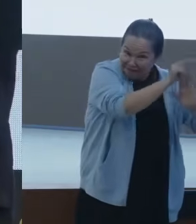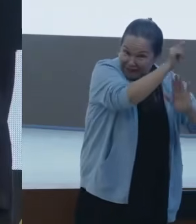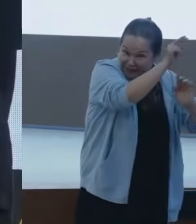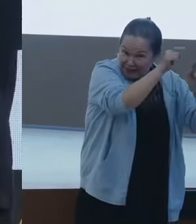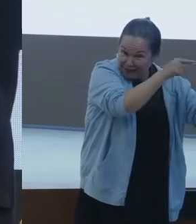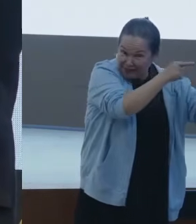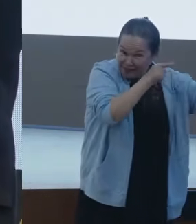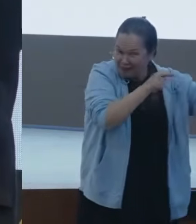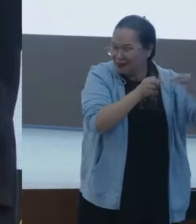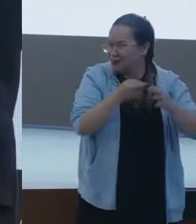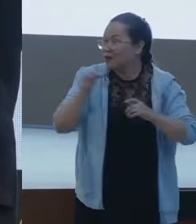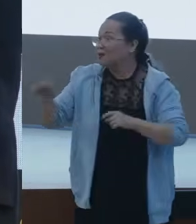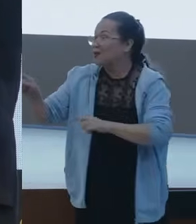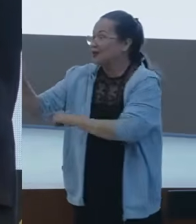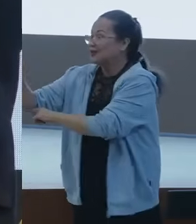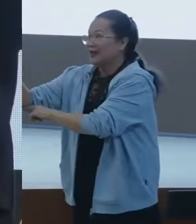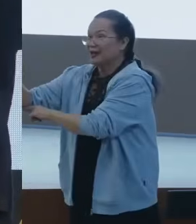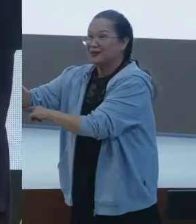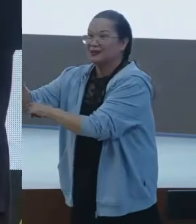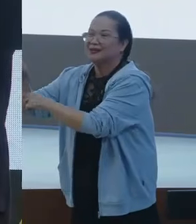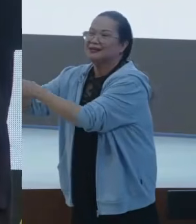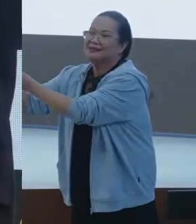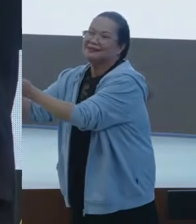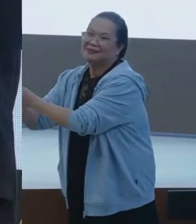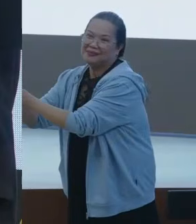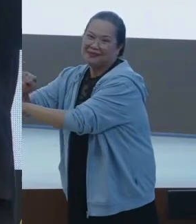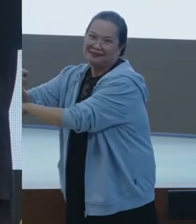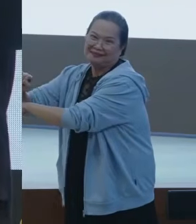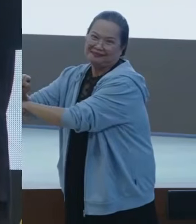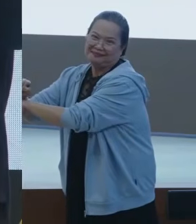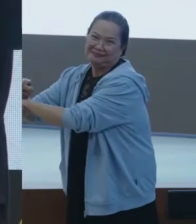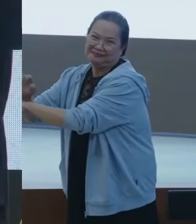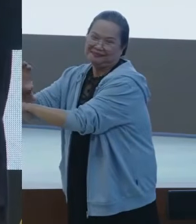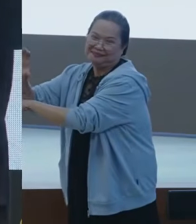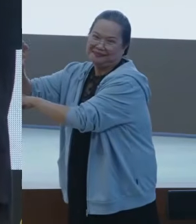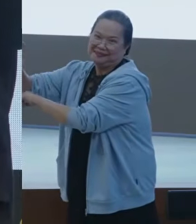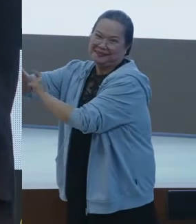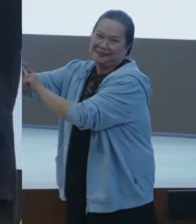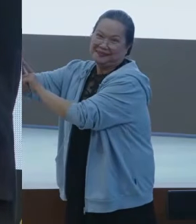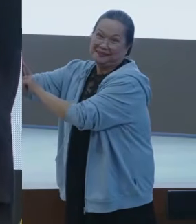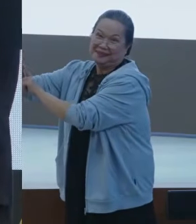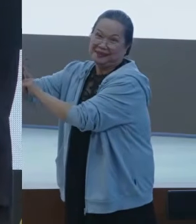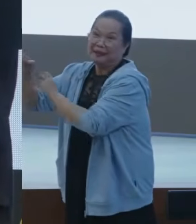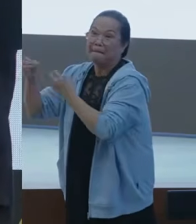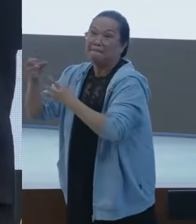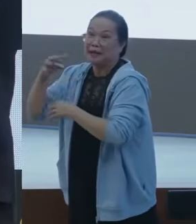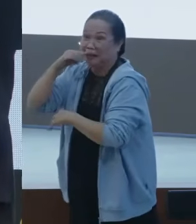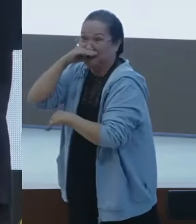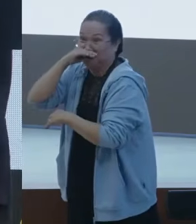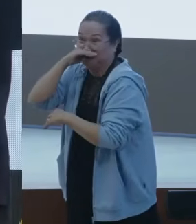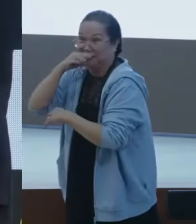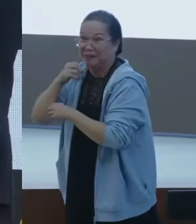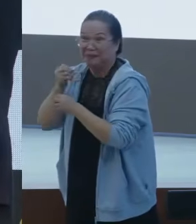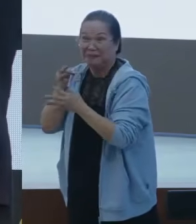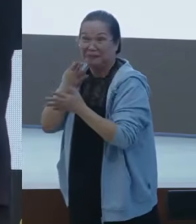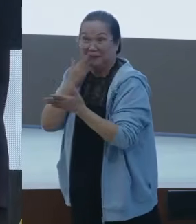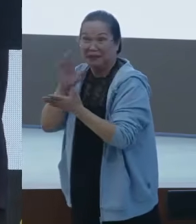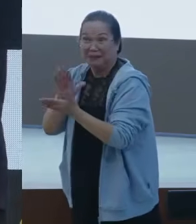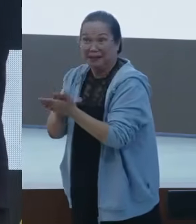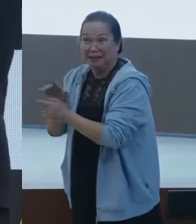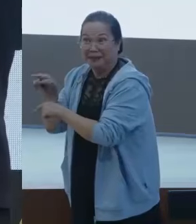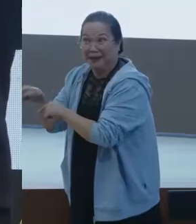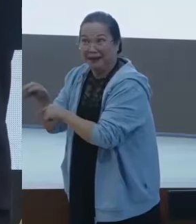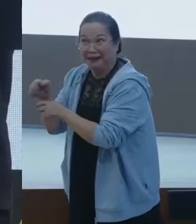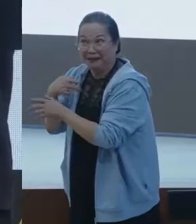Titus sa inyong Crete? Baka meron kayong Crete, maraming sinungaling, maraming tamad,